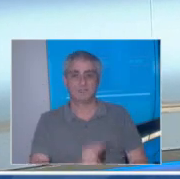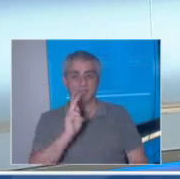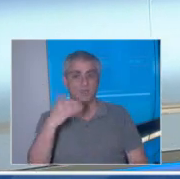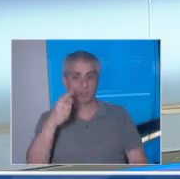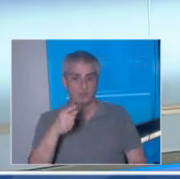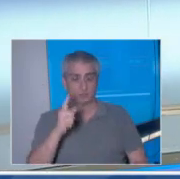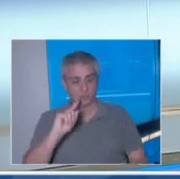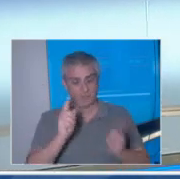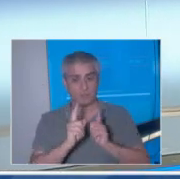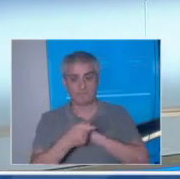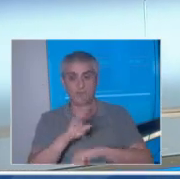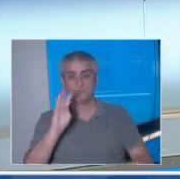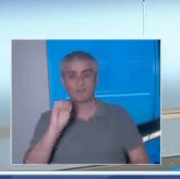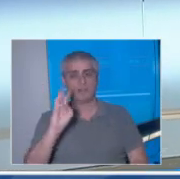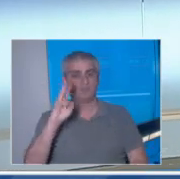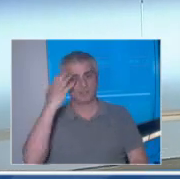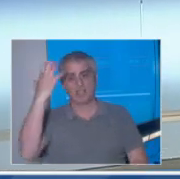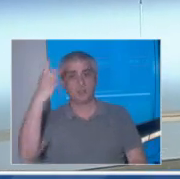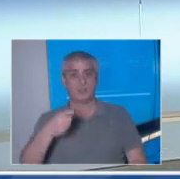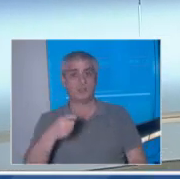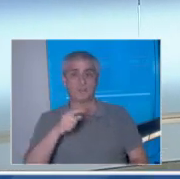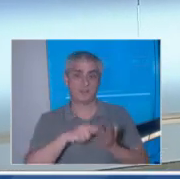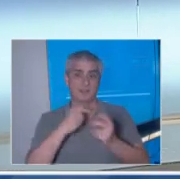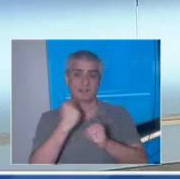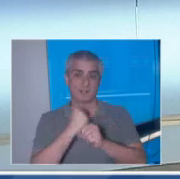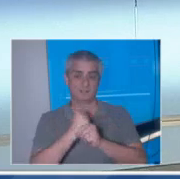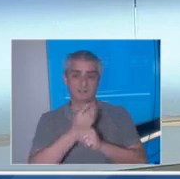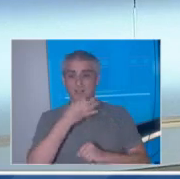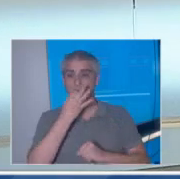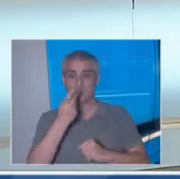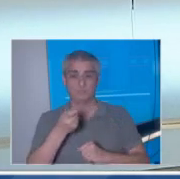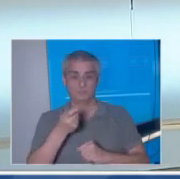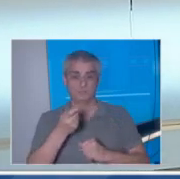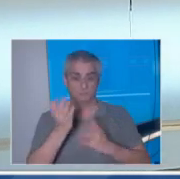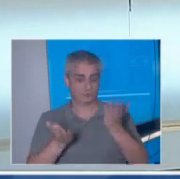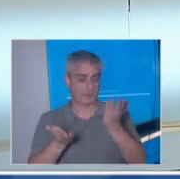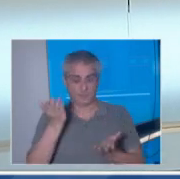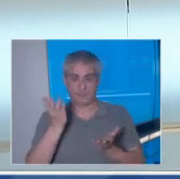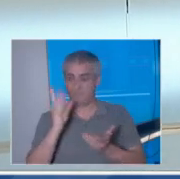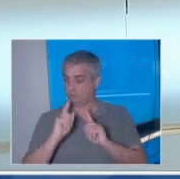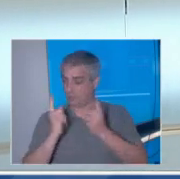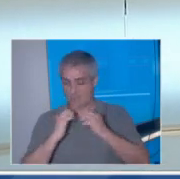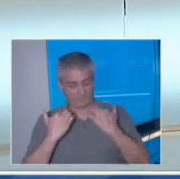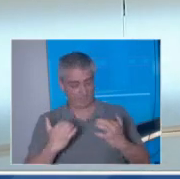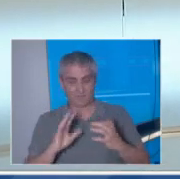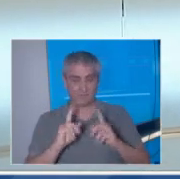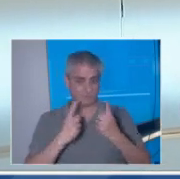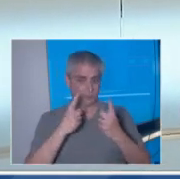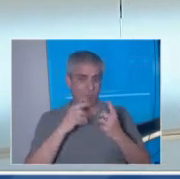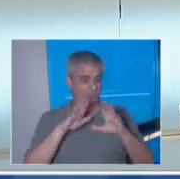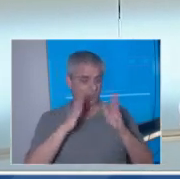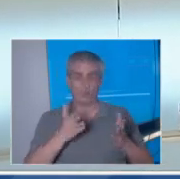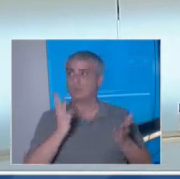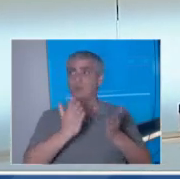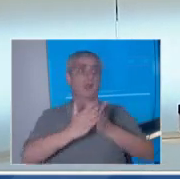להיות שבהפוך על הפוך מיכל שיר גאונה. כי היא עשתה נאום שהפער בינו, בין מה שקרה במליאה לבין מה שקרה בדוכן